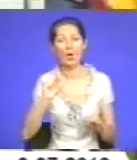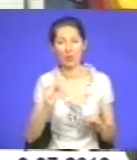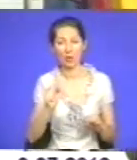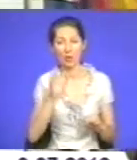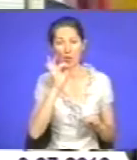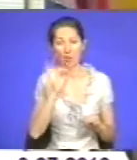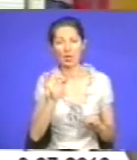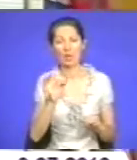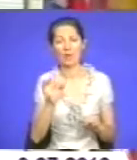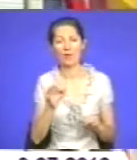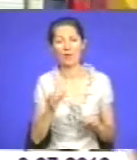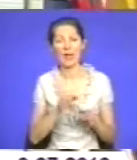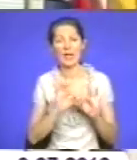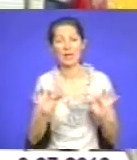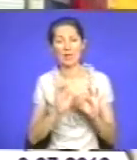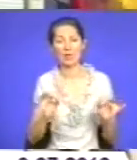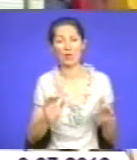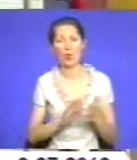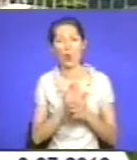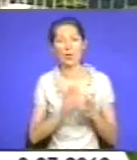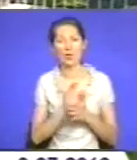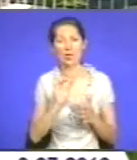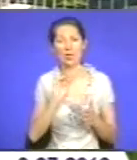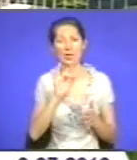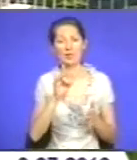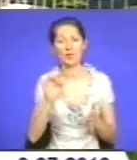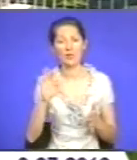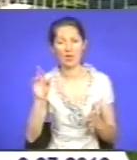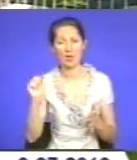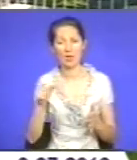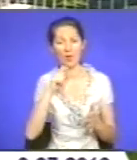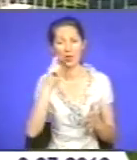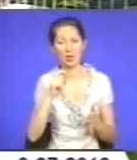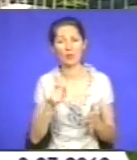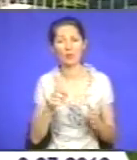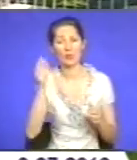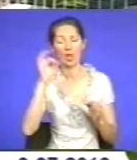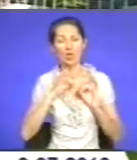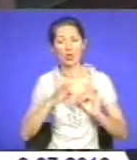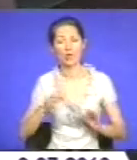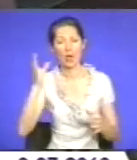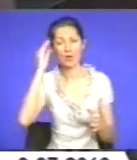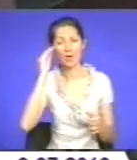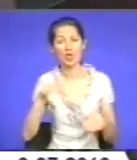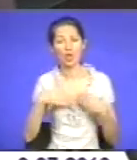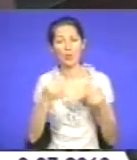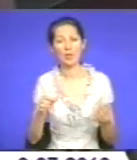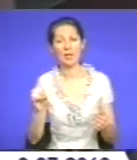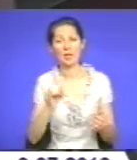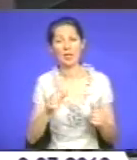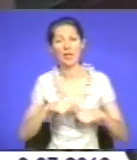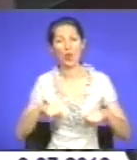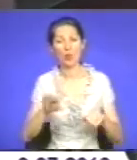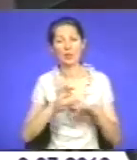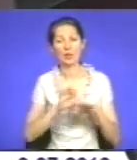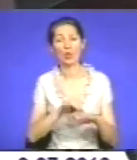із «Вістям» в Україні. За його словами, відносно румунського правосуддя єврочиновники вважають, що саме рекомендації Європейської комісії привели до того, що вперше